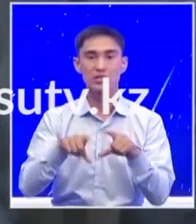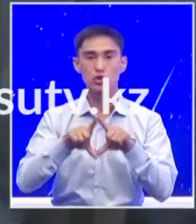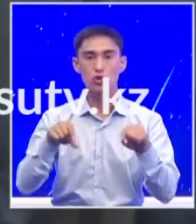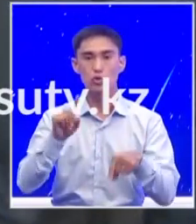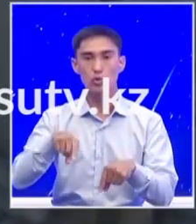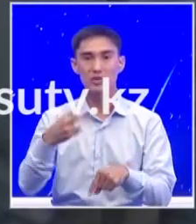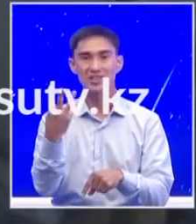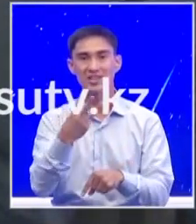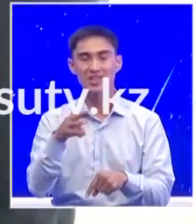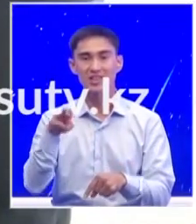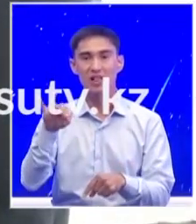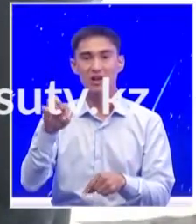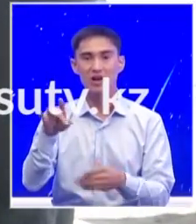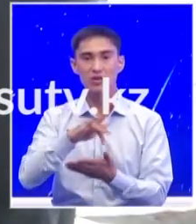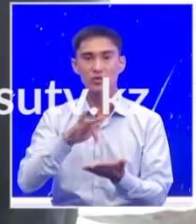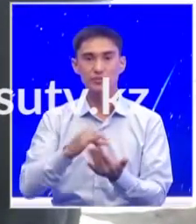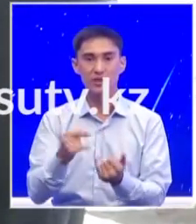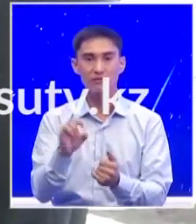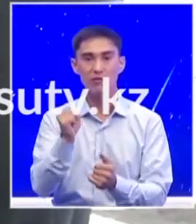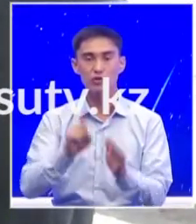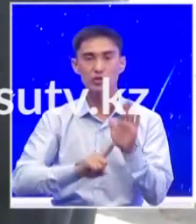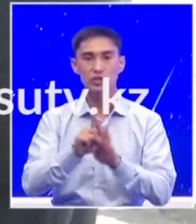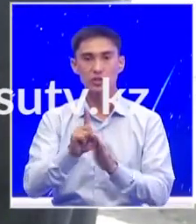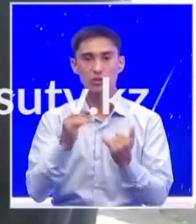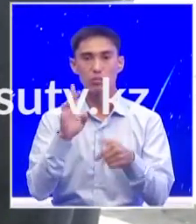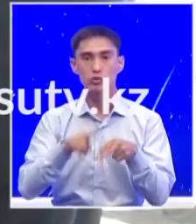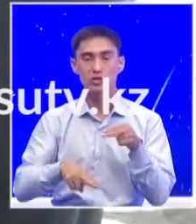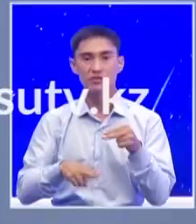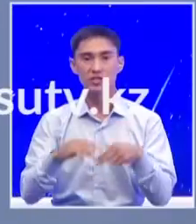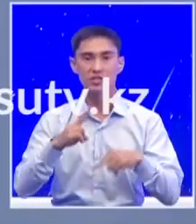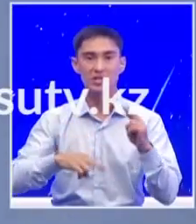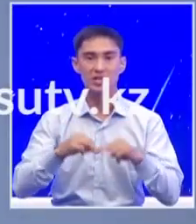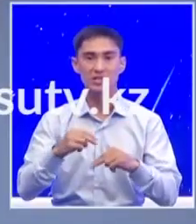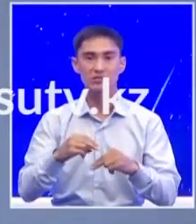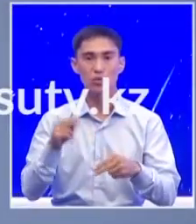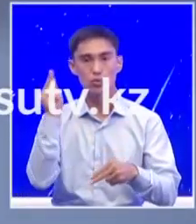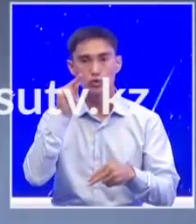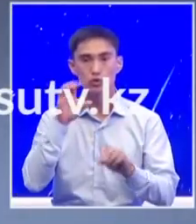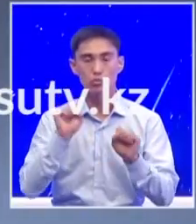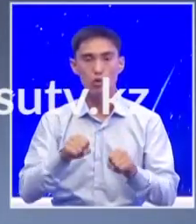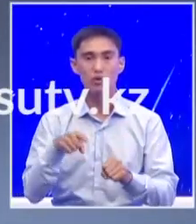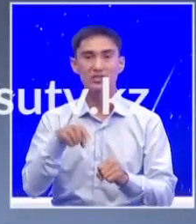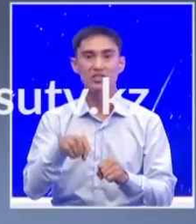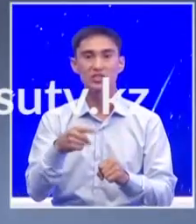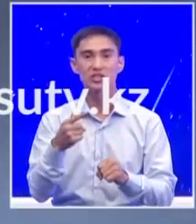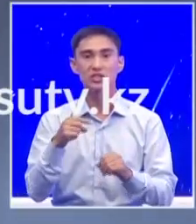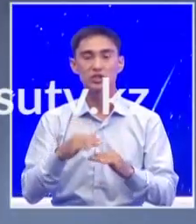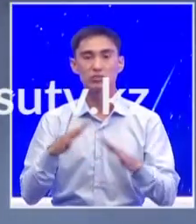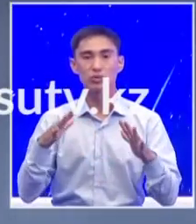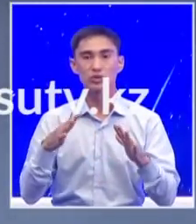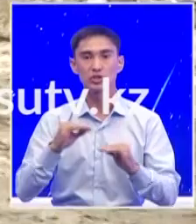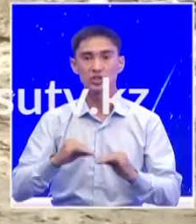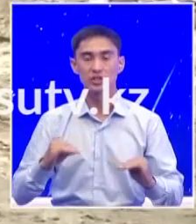3 города Талгар начался в августе текущего года. После завершения строительства учиться здесь смогут более 1000 детей.